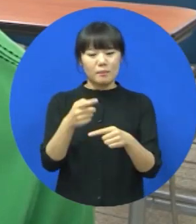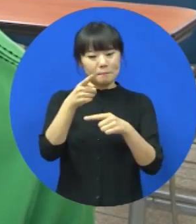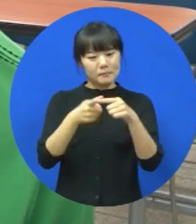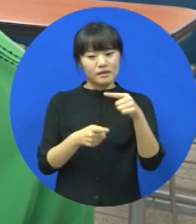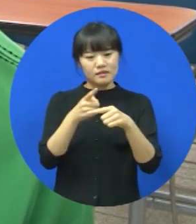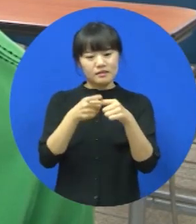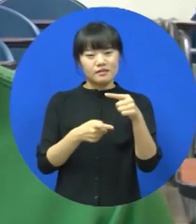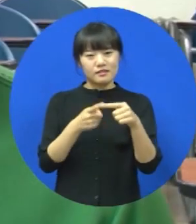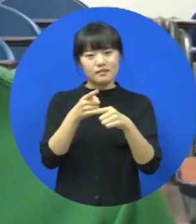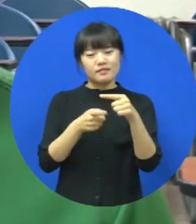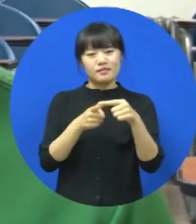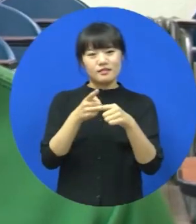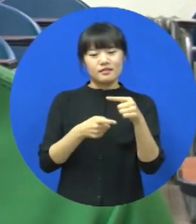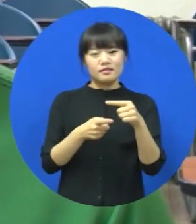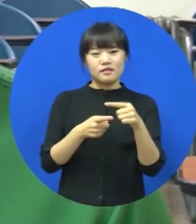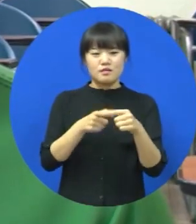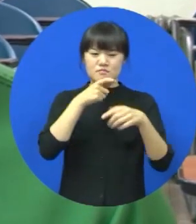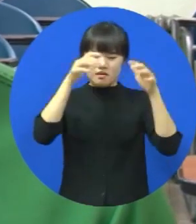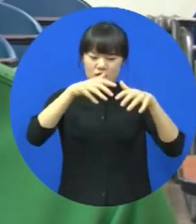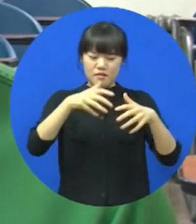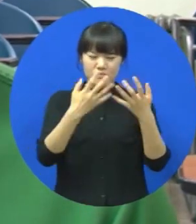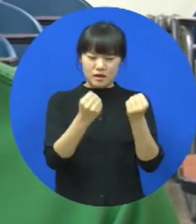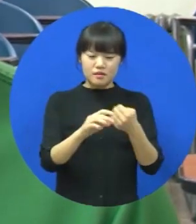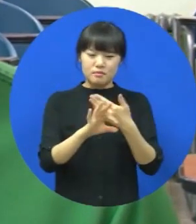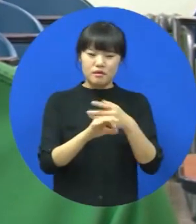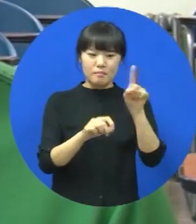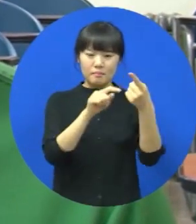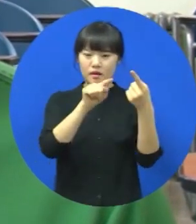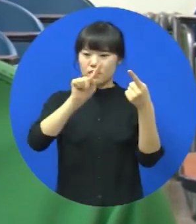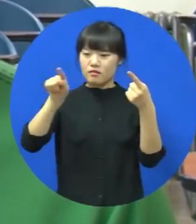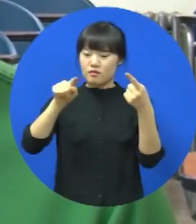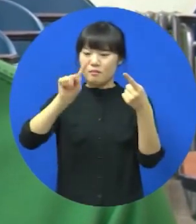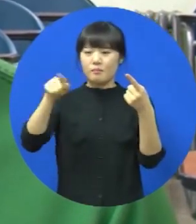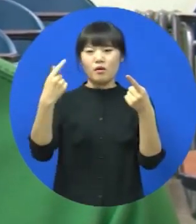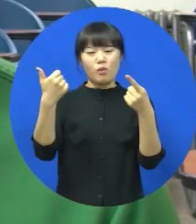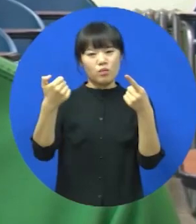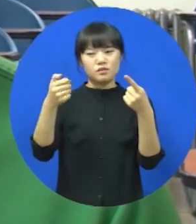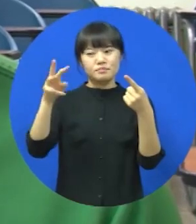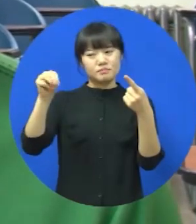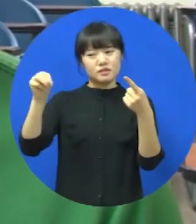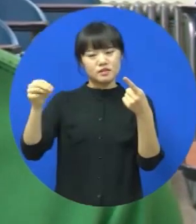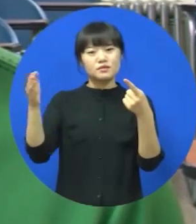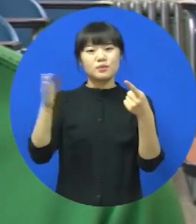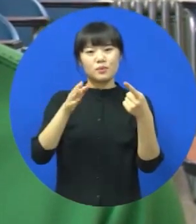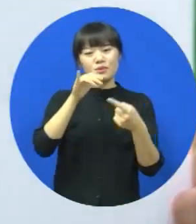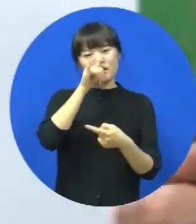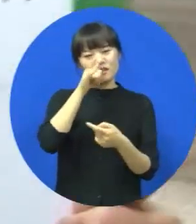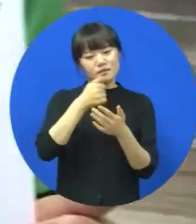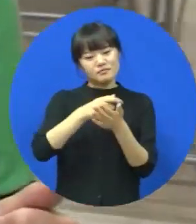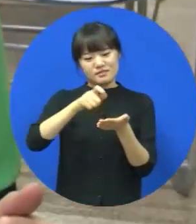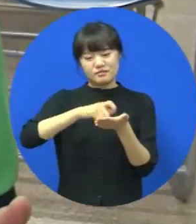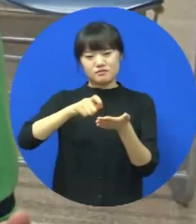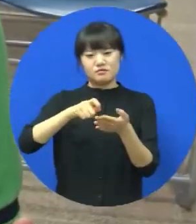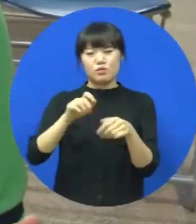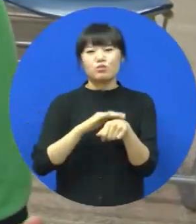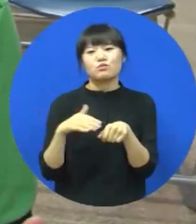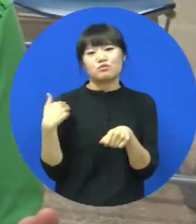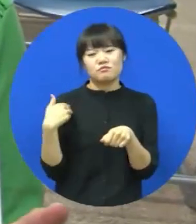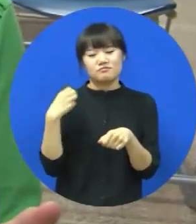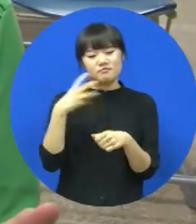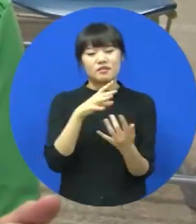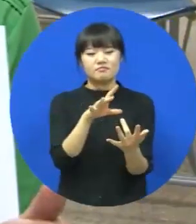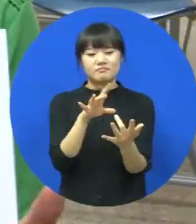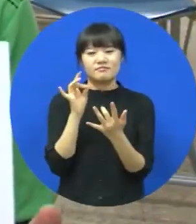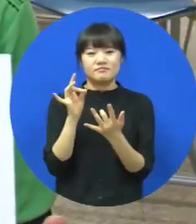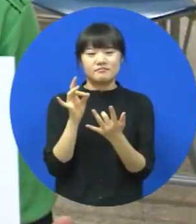정도 정도면 뭐 비 많이 왔다고 하면 뭐 100mm, 뭐 150mm 이렇게 뭐 나오는 수치가 있어가지고 잘 모르겠어서